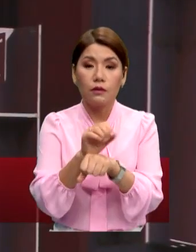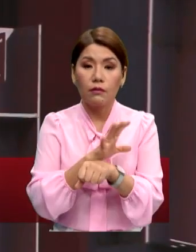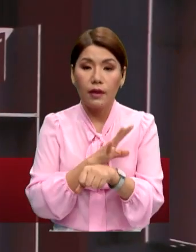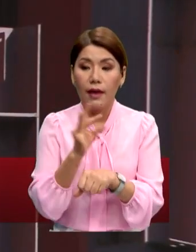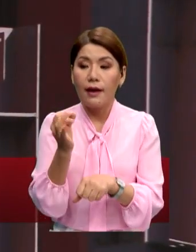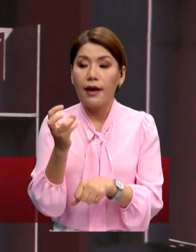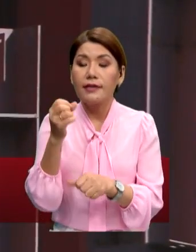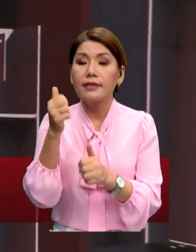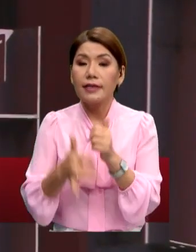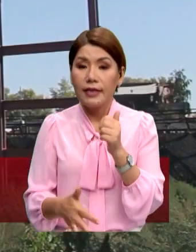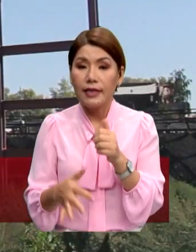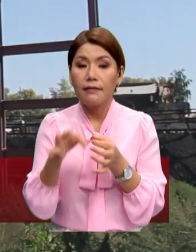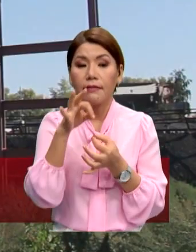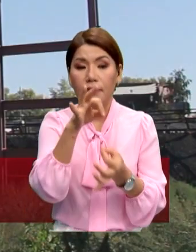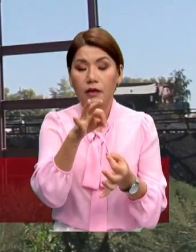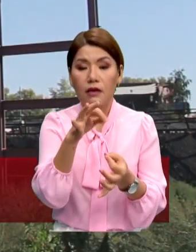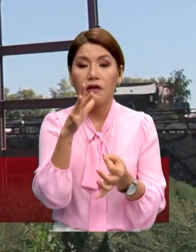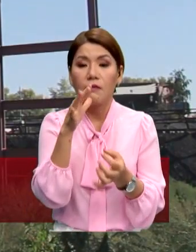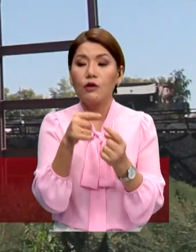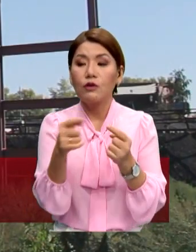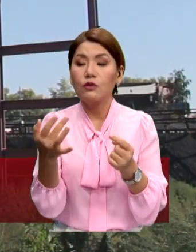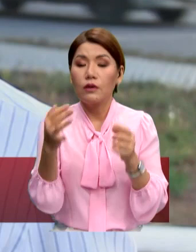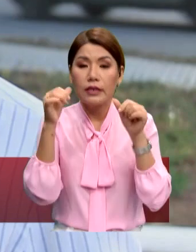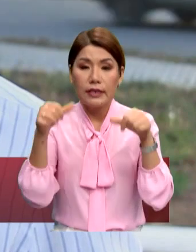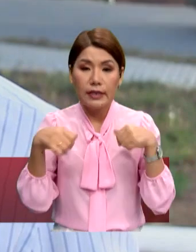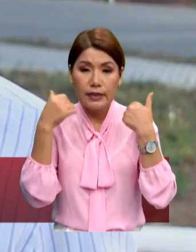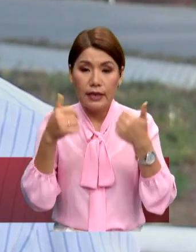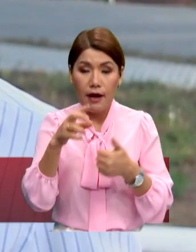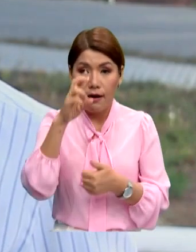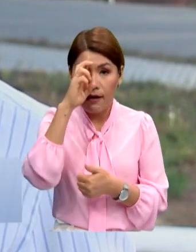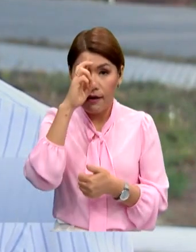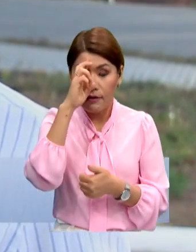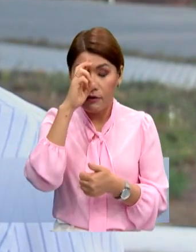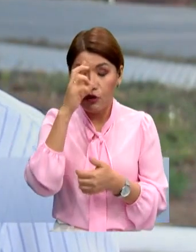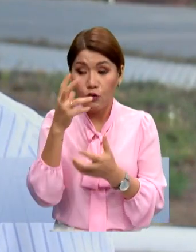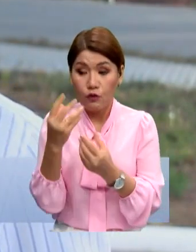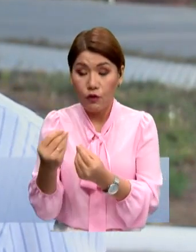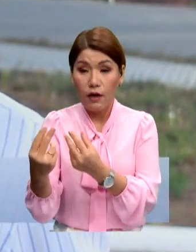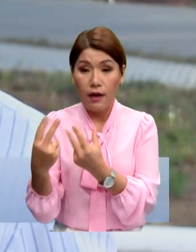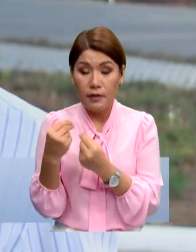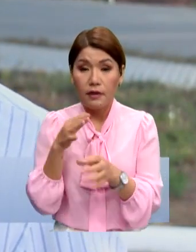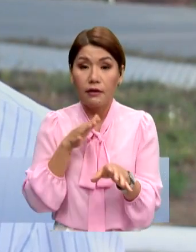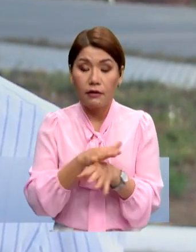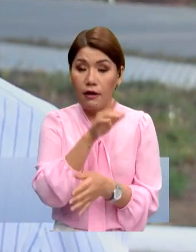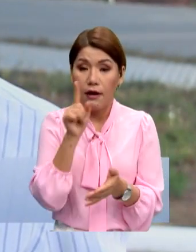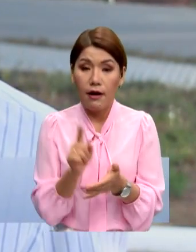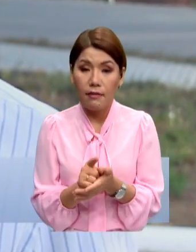райцентра проект повис на неопределенный срок. Государство свои обязательства полностью выполнило, получается. 1,689 миллиона мы